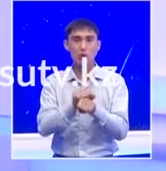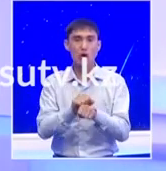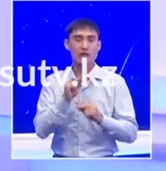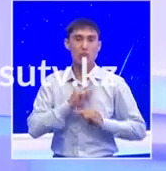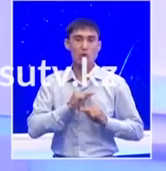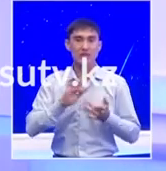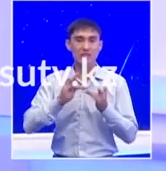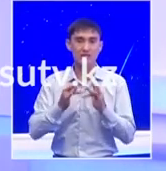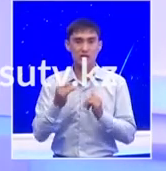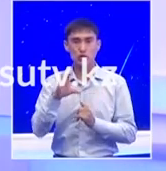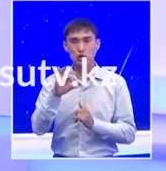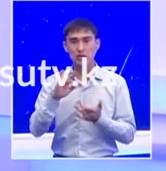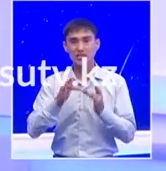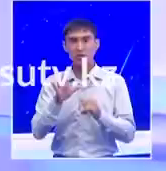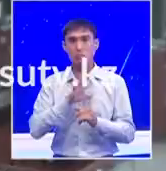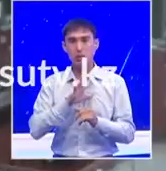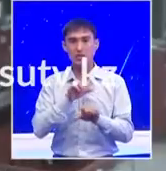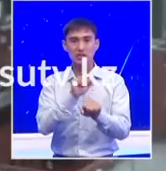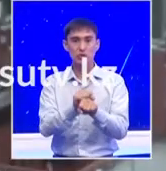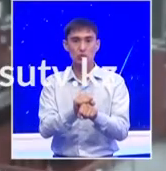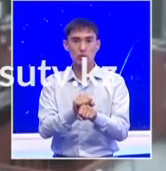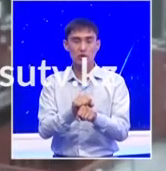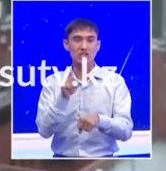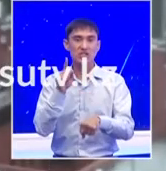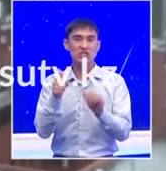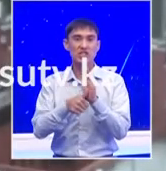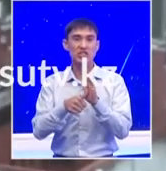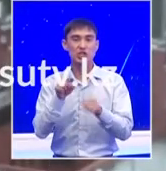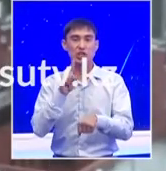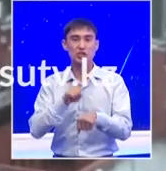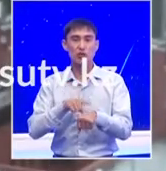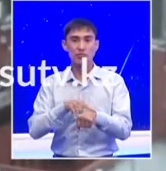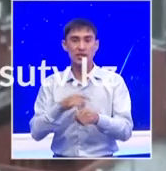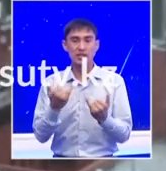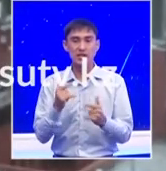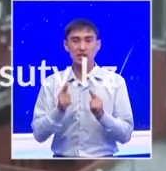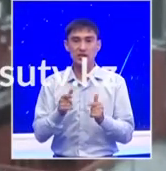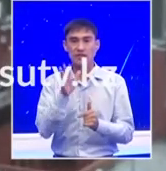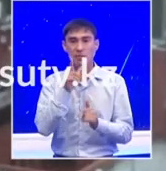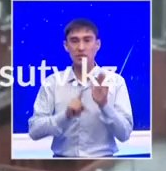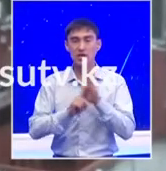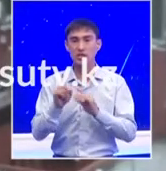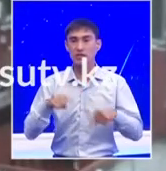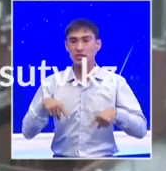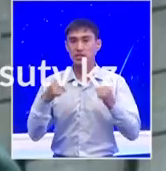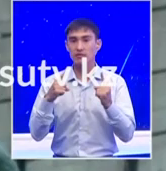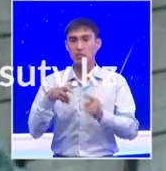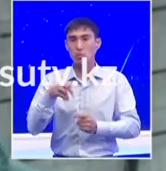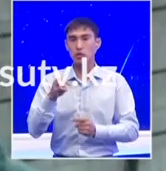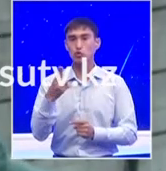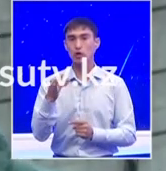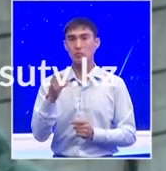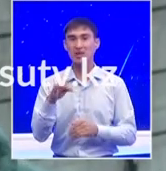работе сервисов. Социальные сети были недоступны около 6 часов. В настоящее время они уже начали восстанавливаться.